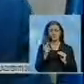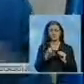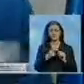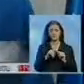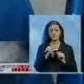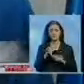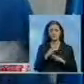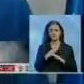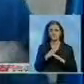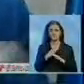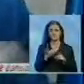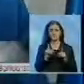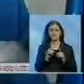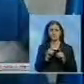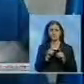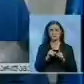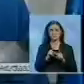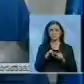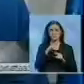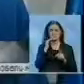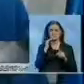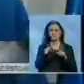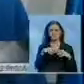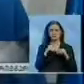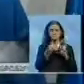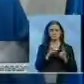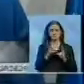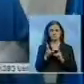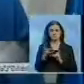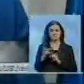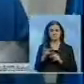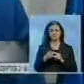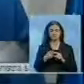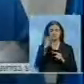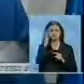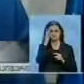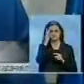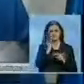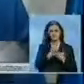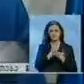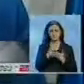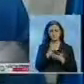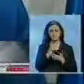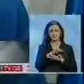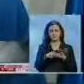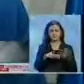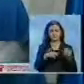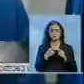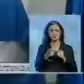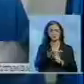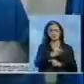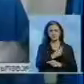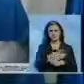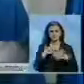არის ასეულობით გაუბედურებული ოჯახი. ასე რომ ამოცანა არის, რომ ძალისხმევა გაგრძელდეს იმისათვის,